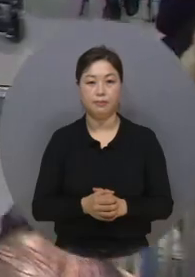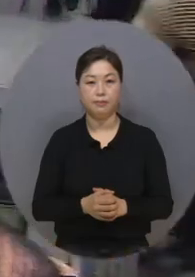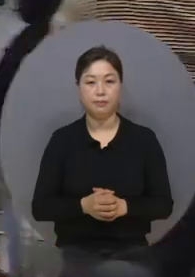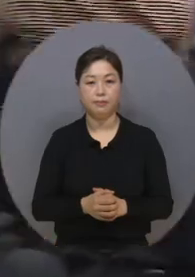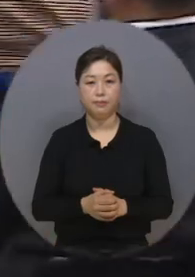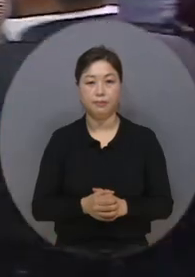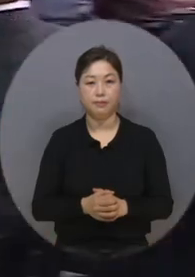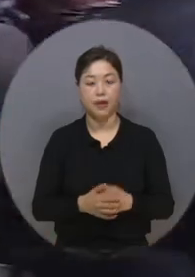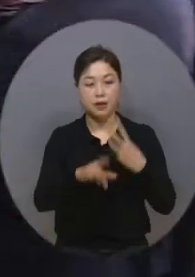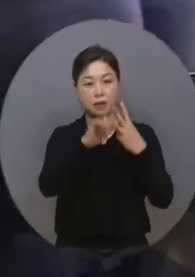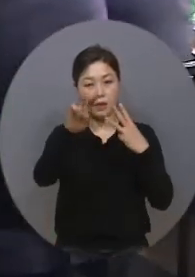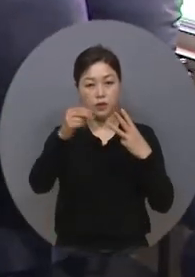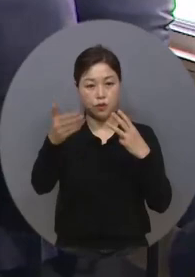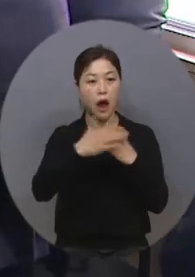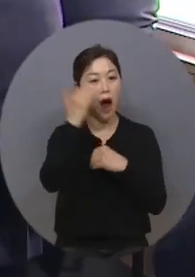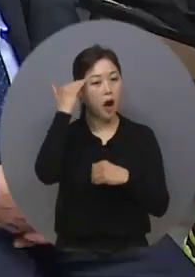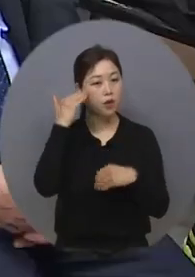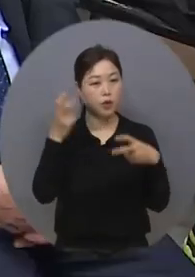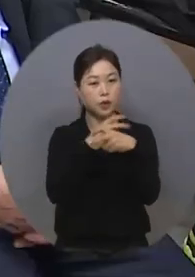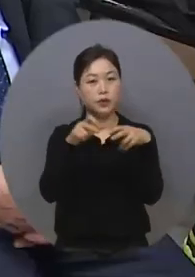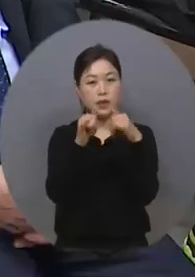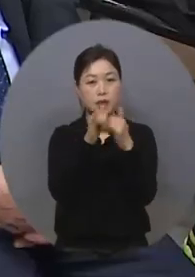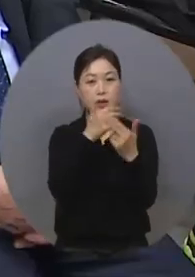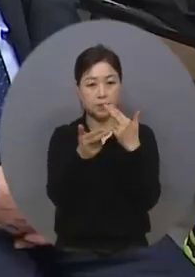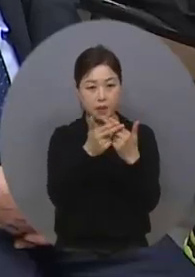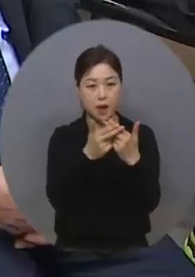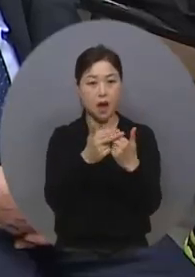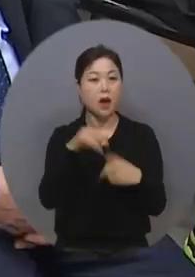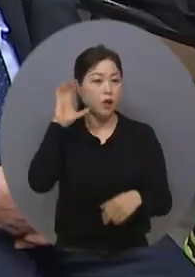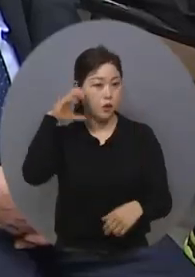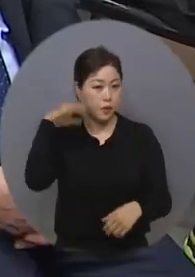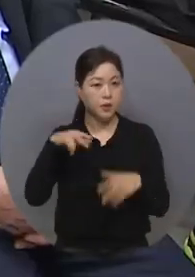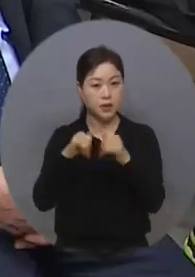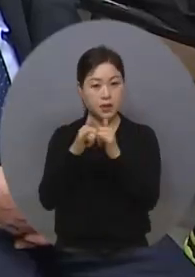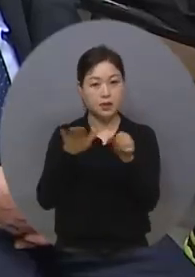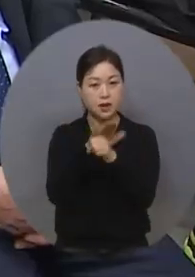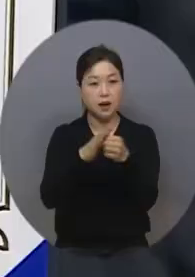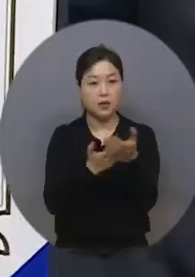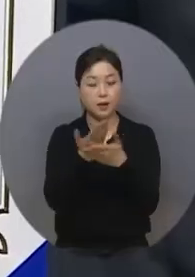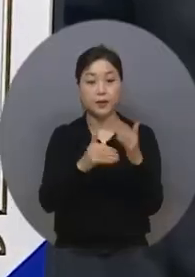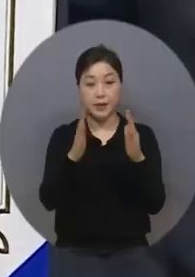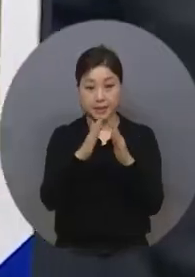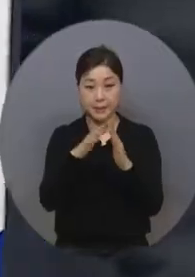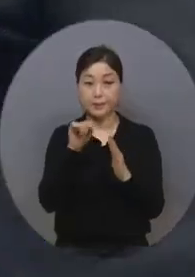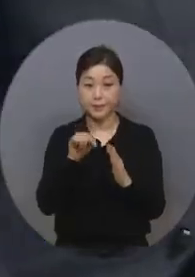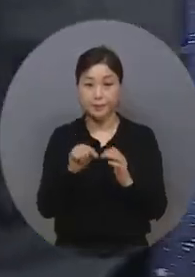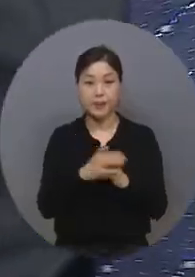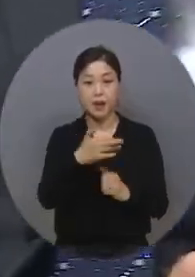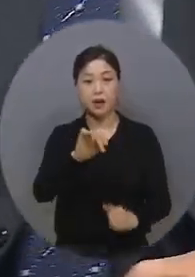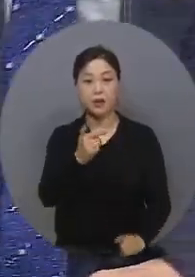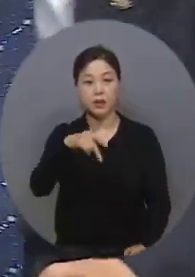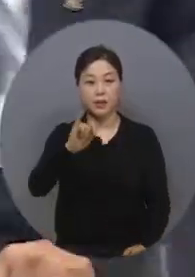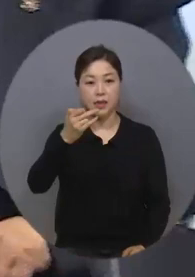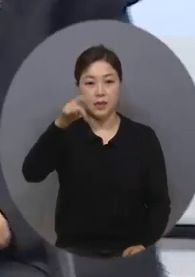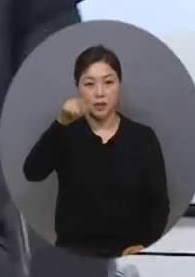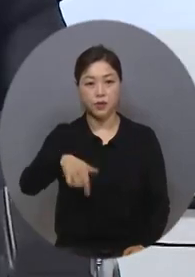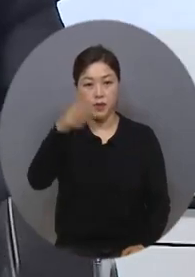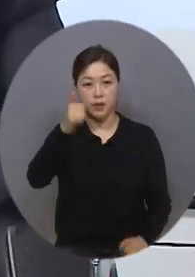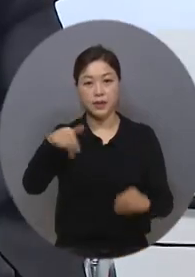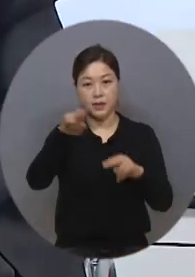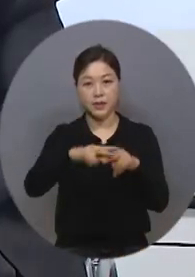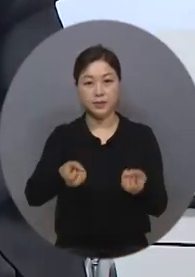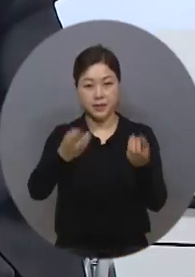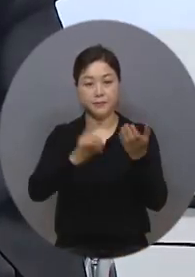지난달 29일 한국교통장애인협회는 영등포구 장애인 사랑 나눔의 집에서 전치국 원장 취임식을